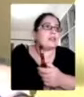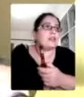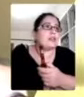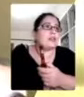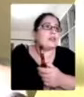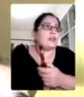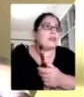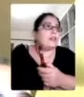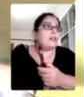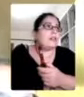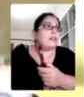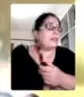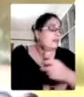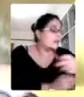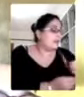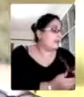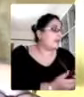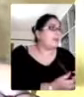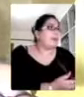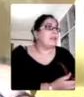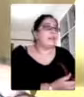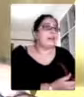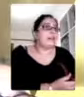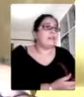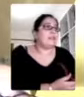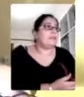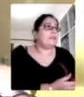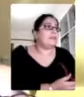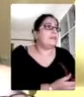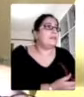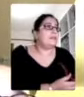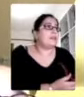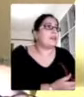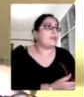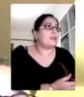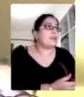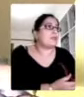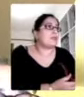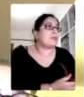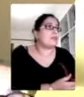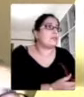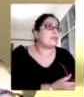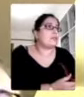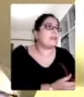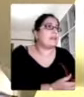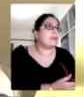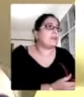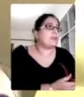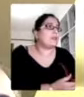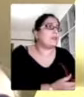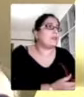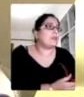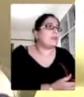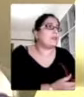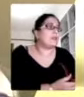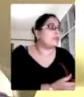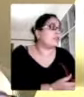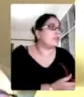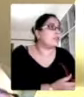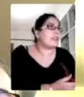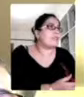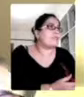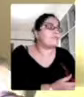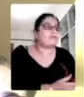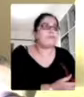2 saate geliyor. Yani başka soru büyük ihtimalle yok.